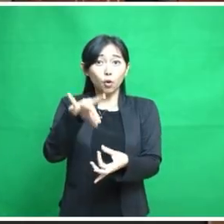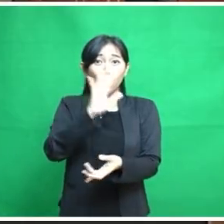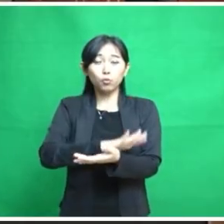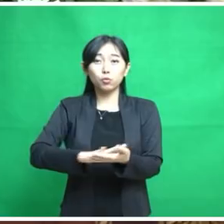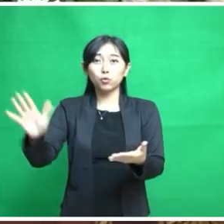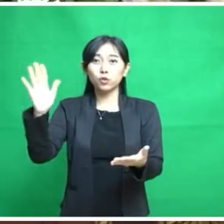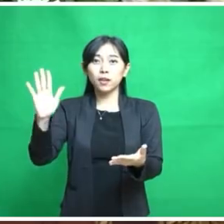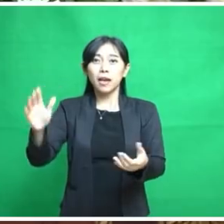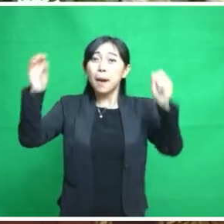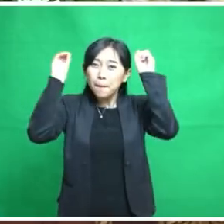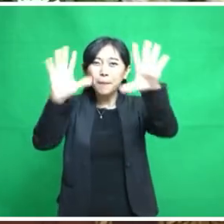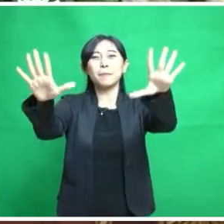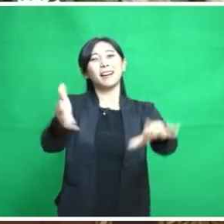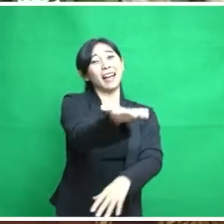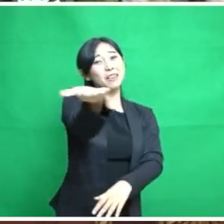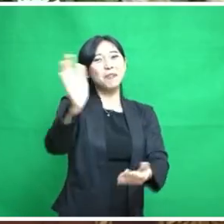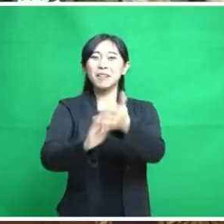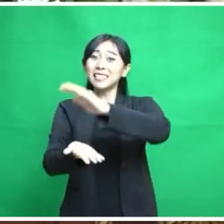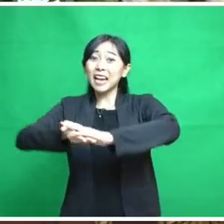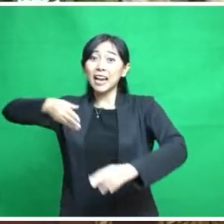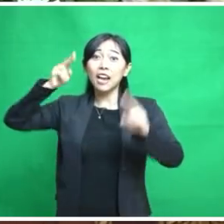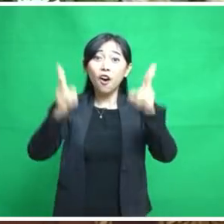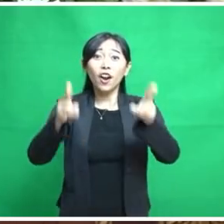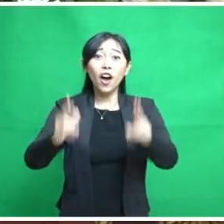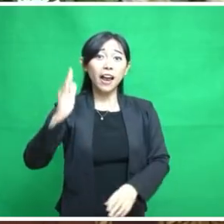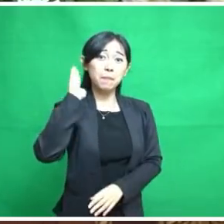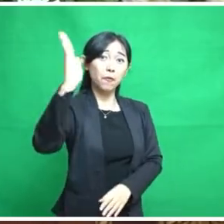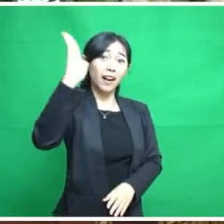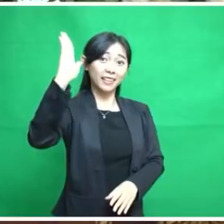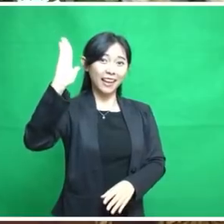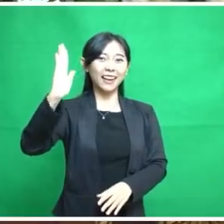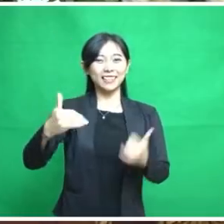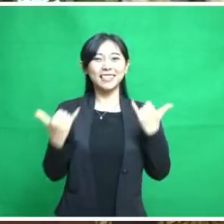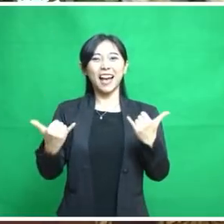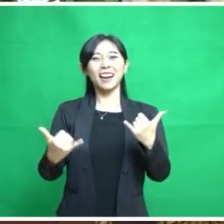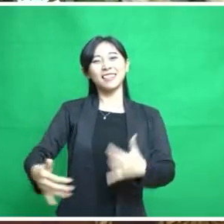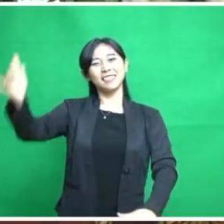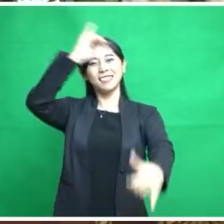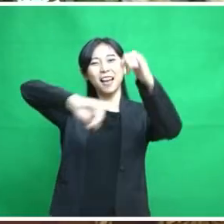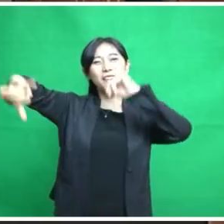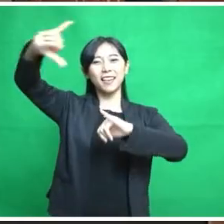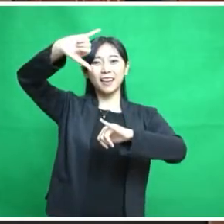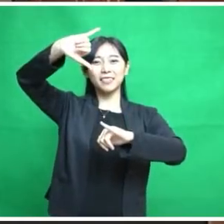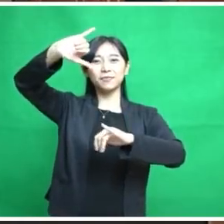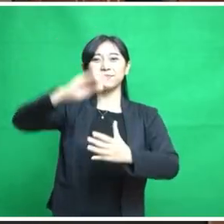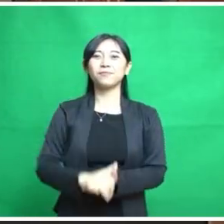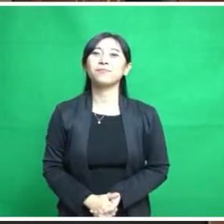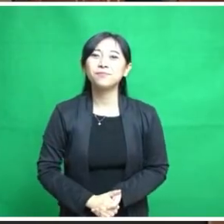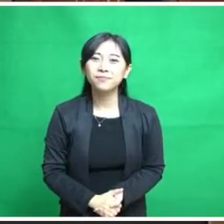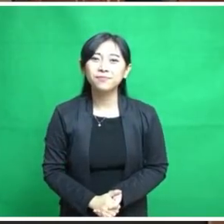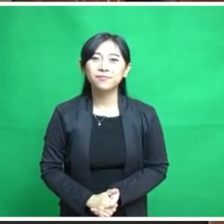Roh Kudus memberkatimu untuk menjadi pewarta kebaikannya kini hingga selama-lamanya.